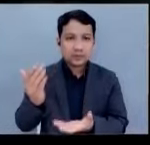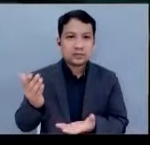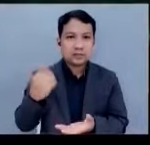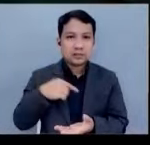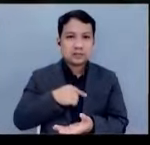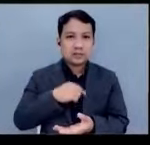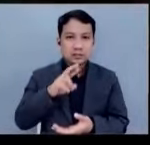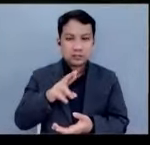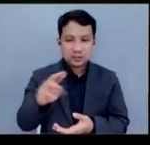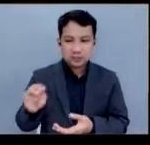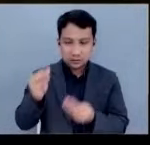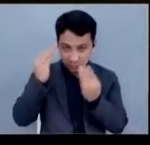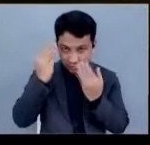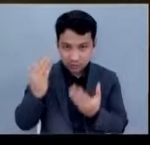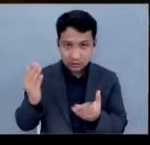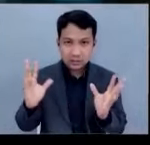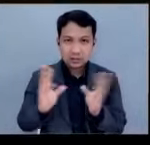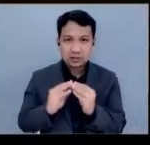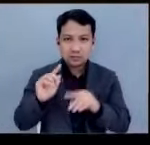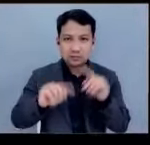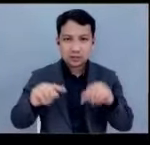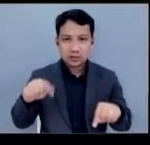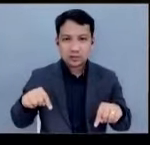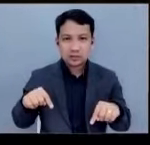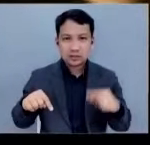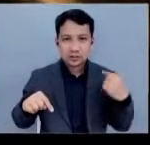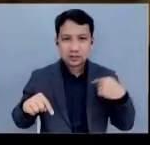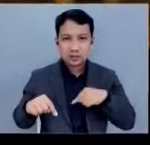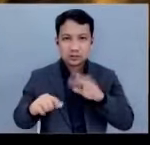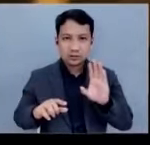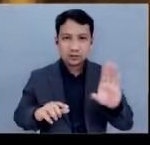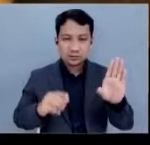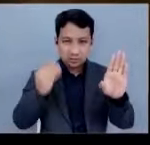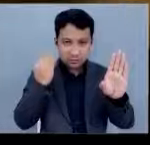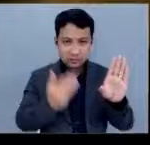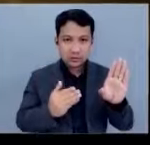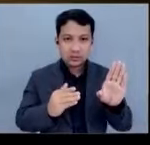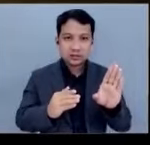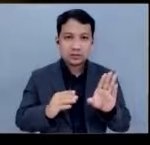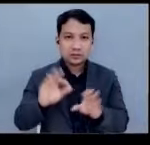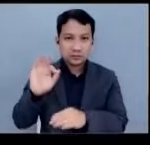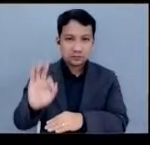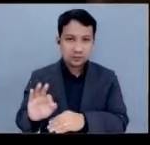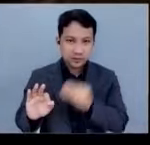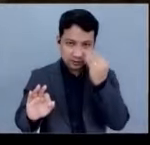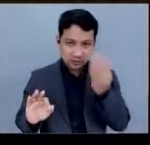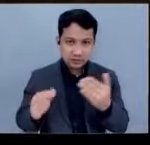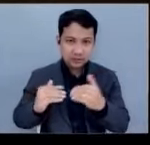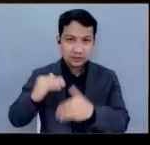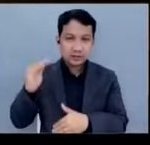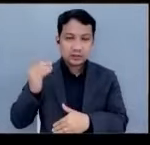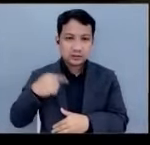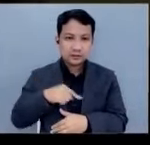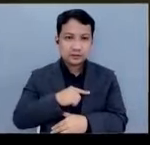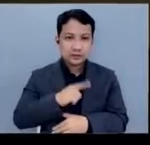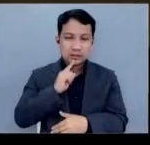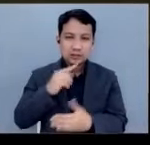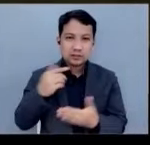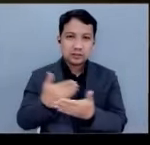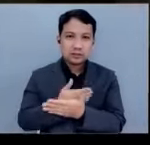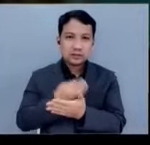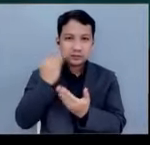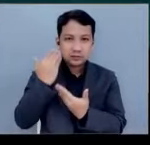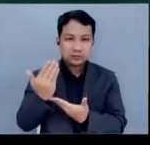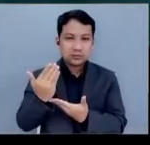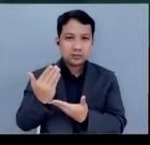RM kasama ang iba pa niyang co-Bangtan boys. Sa Biyernes, nakatakda naman niyang ilabas ang bago niyang album na